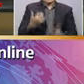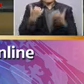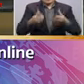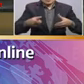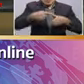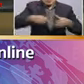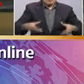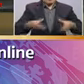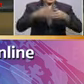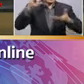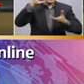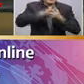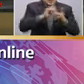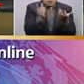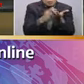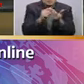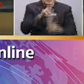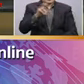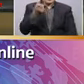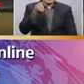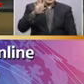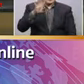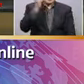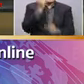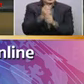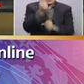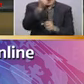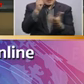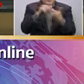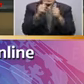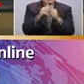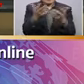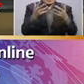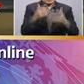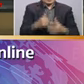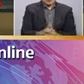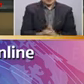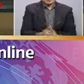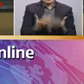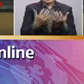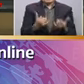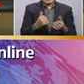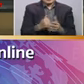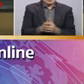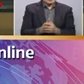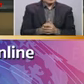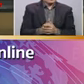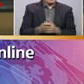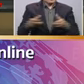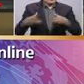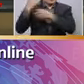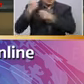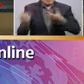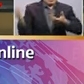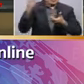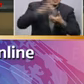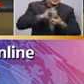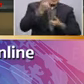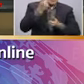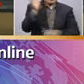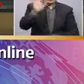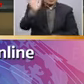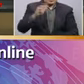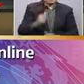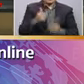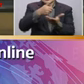ดีอยู่ซึ่ง314เสียงก็ยังทำงานได้อยู่การถึงขนาดนี้นะครับไม่คิดเอาใครมาเพิ่มหรือเอาใครออกแล้วก็ยังไม่มีความคิดใน